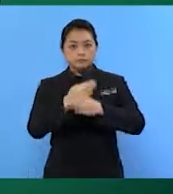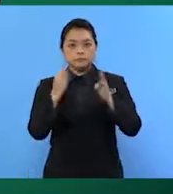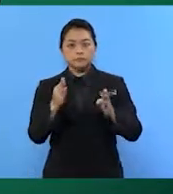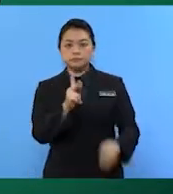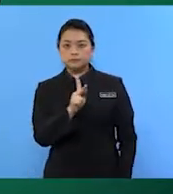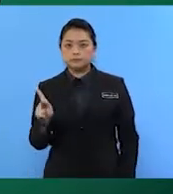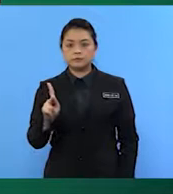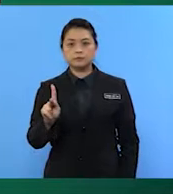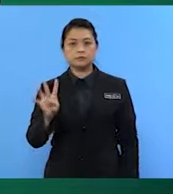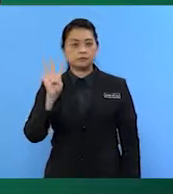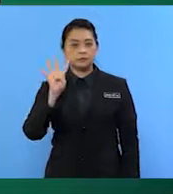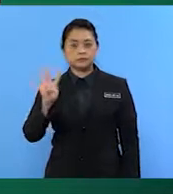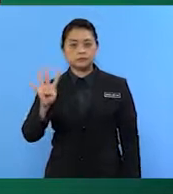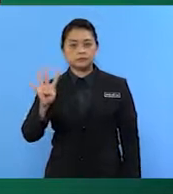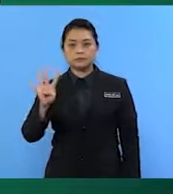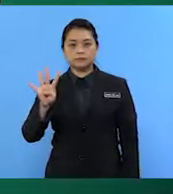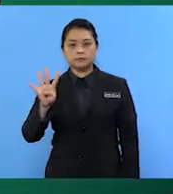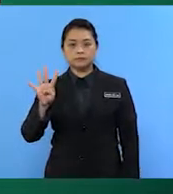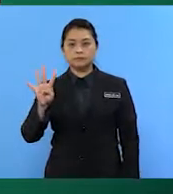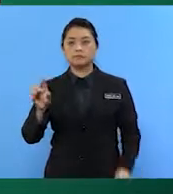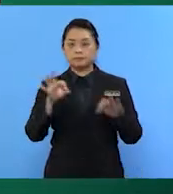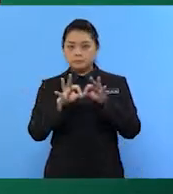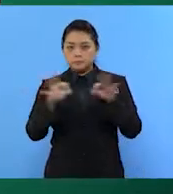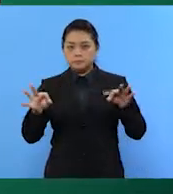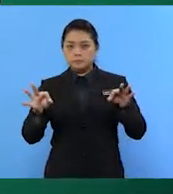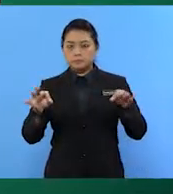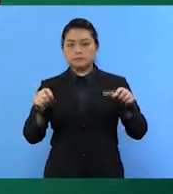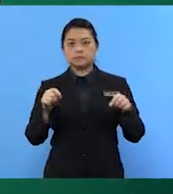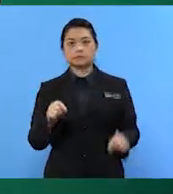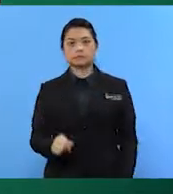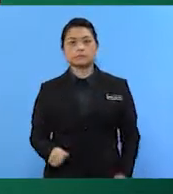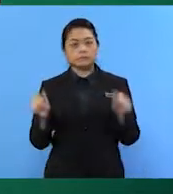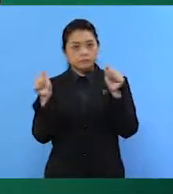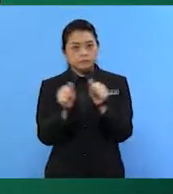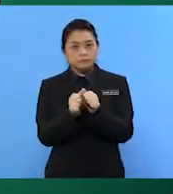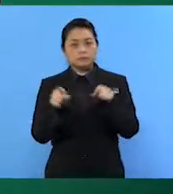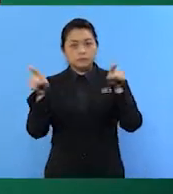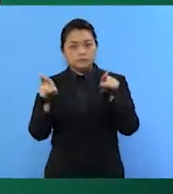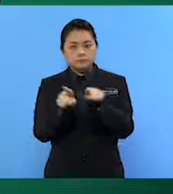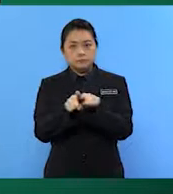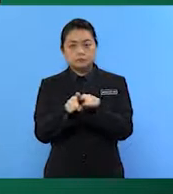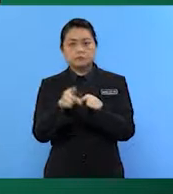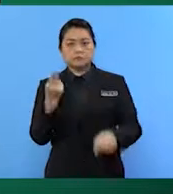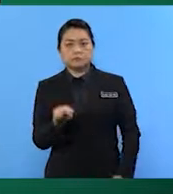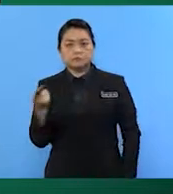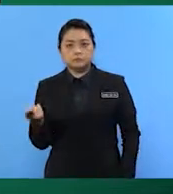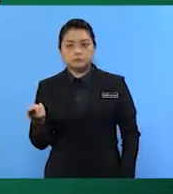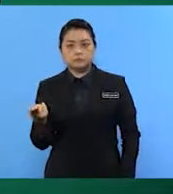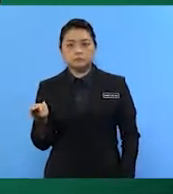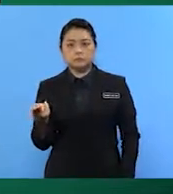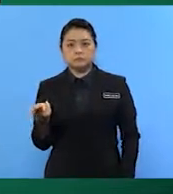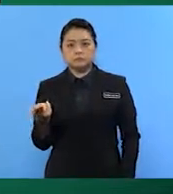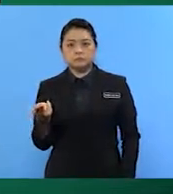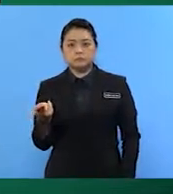Bentukkan empat persamaan linear dengan menyamakan unsur-unsur sepadan